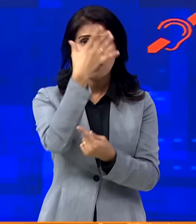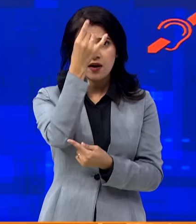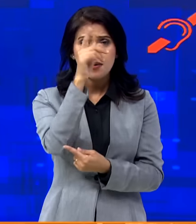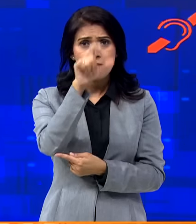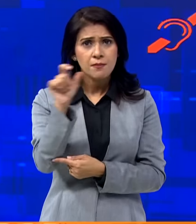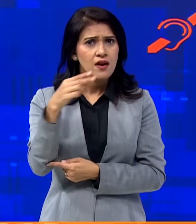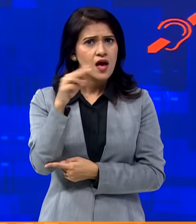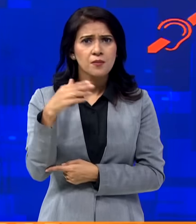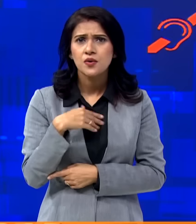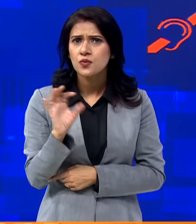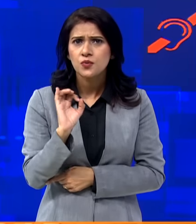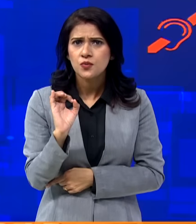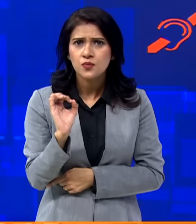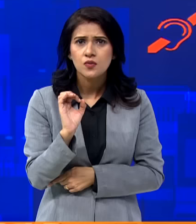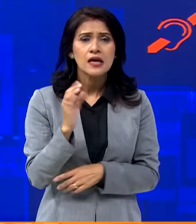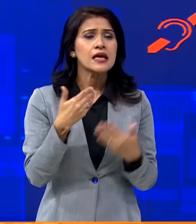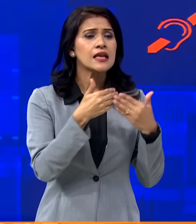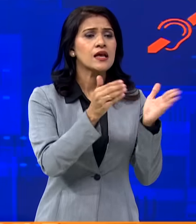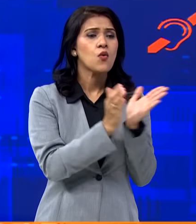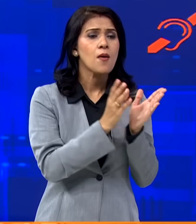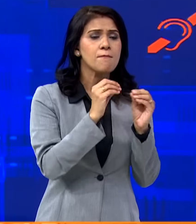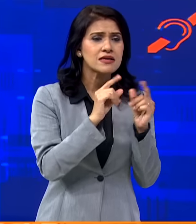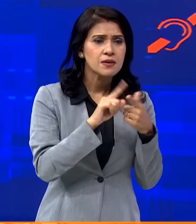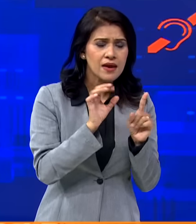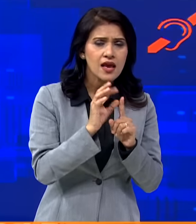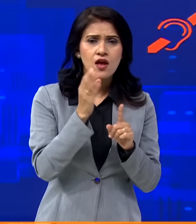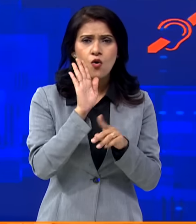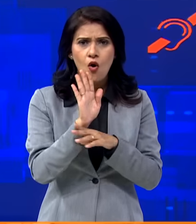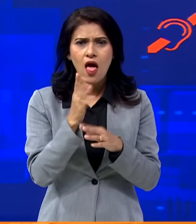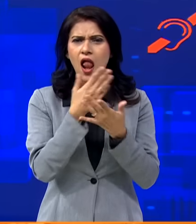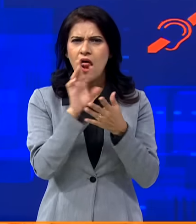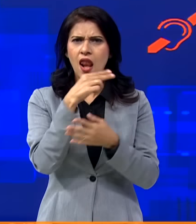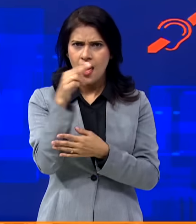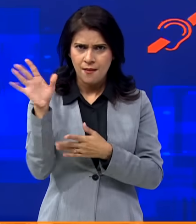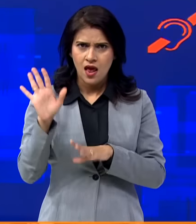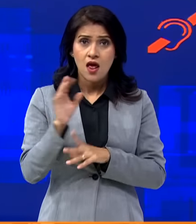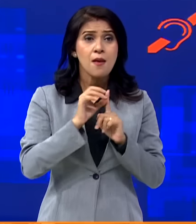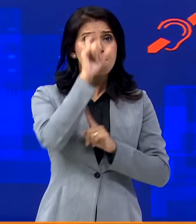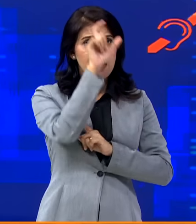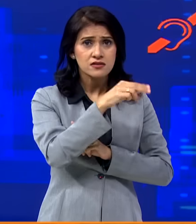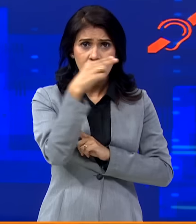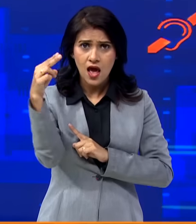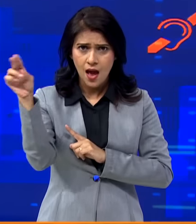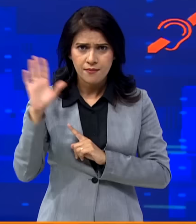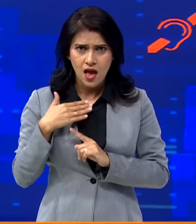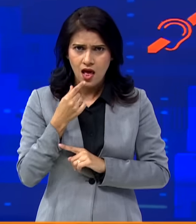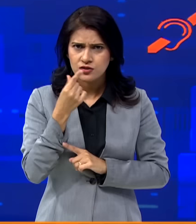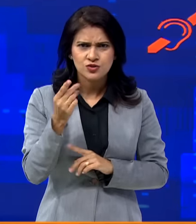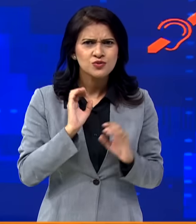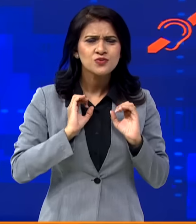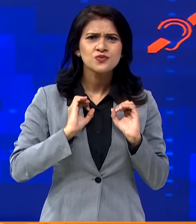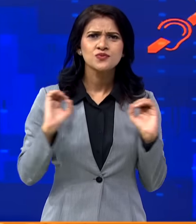लिया किसी पार्टी का नाम लिया किसी आदमी का नाम लिया